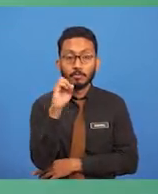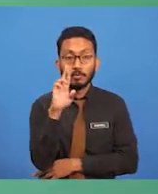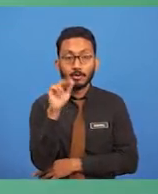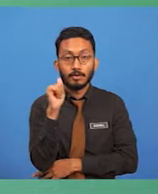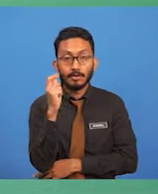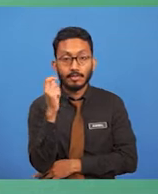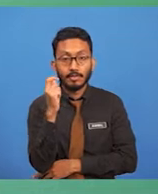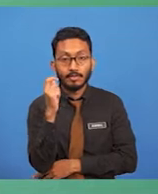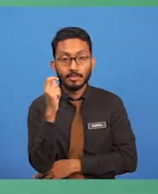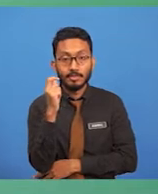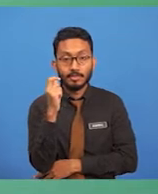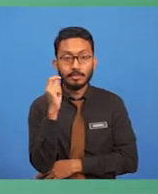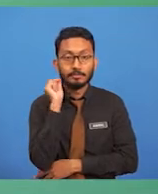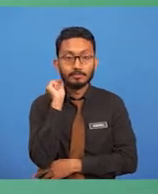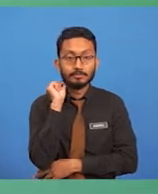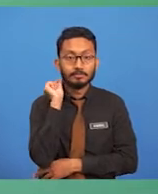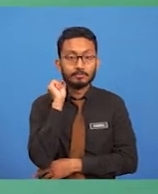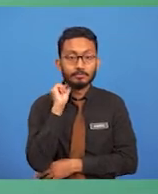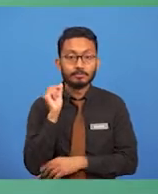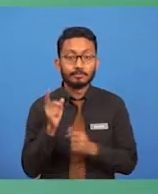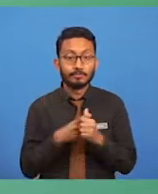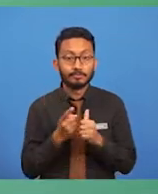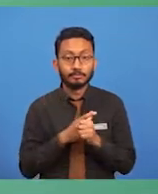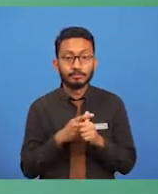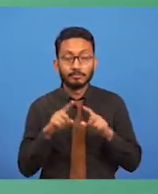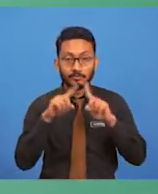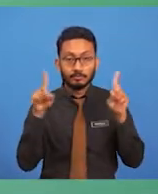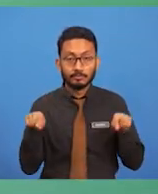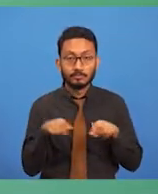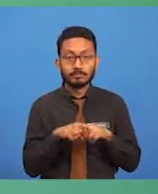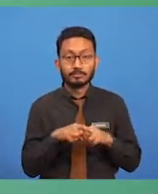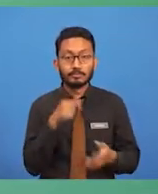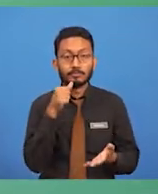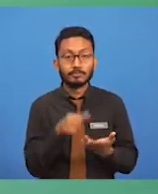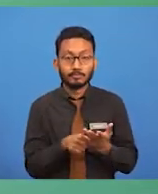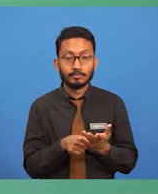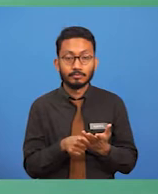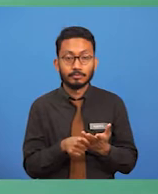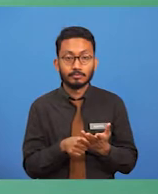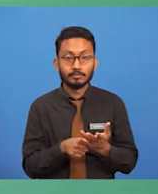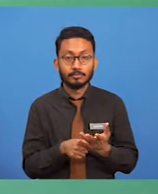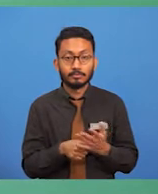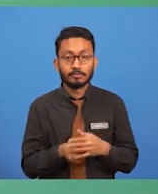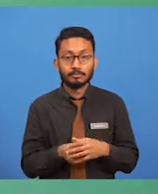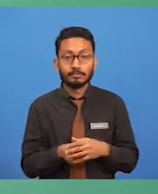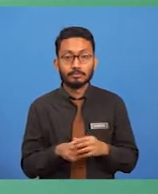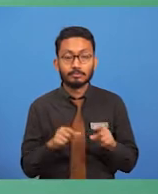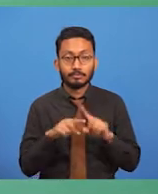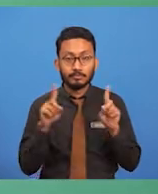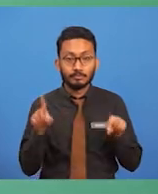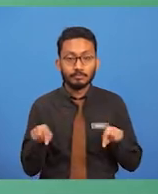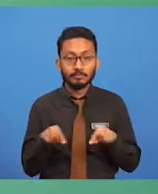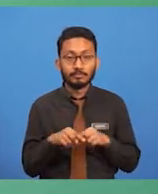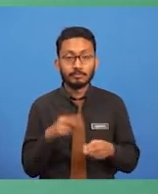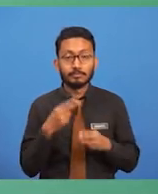dengan kepala surat, kad nama, sampul surat dan juga